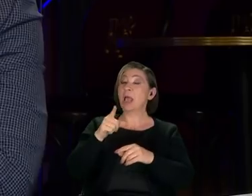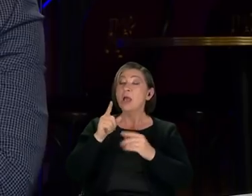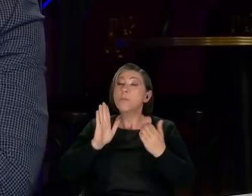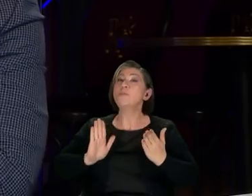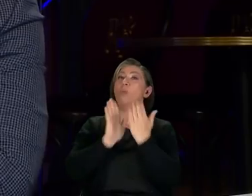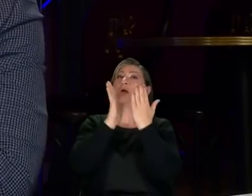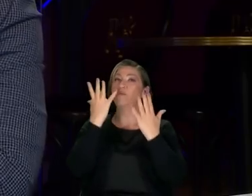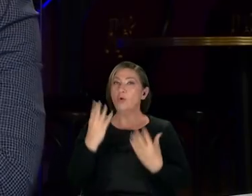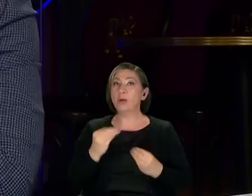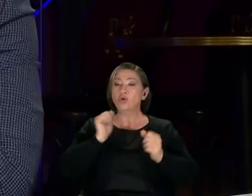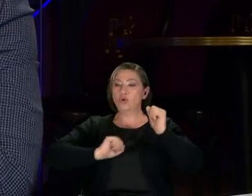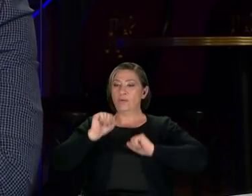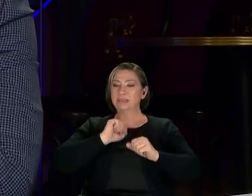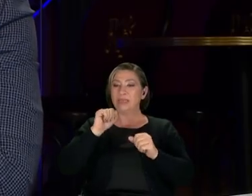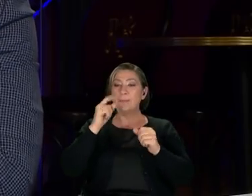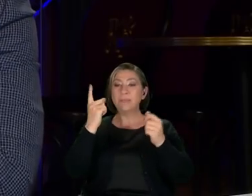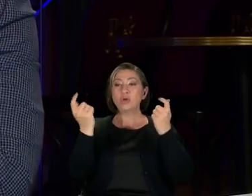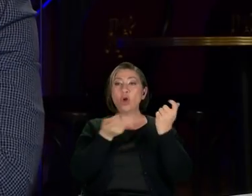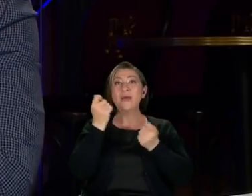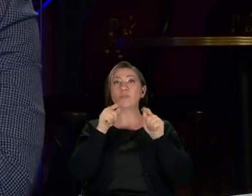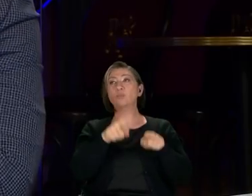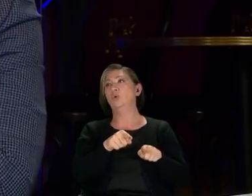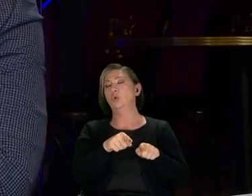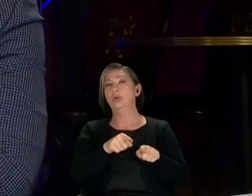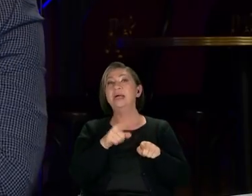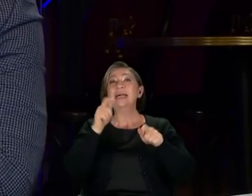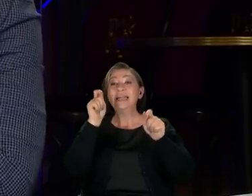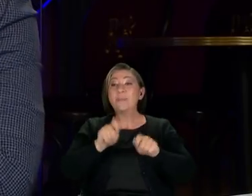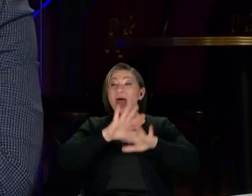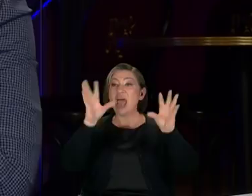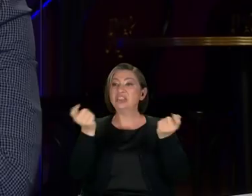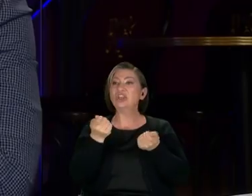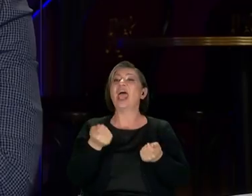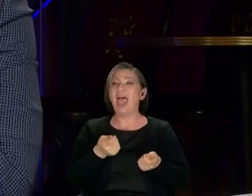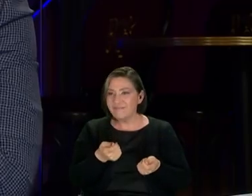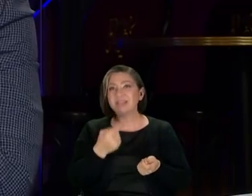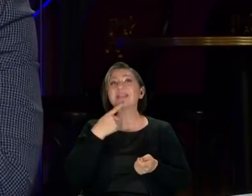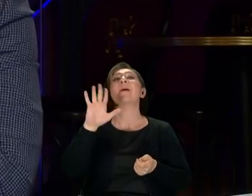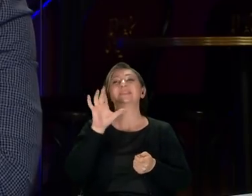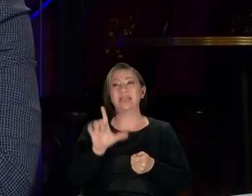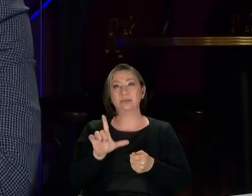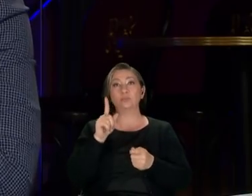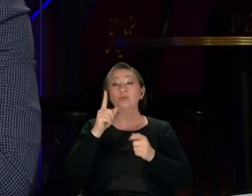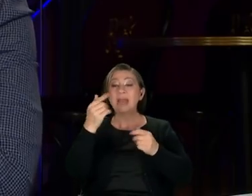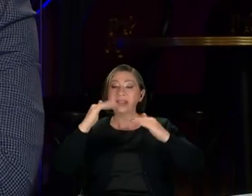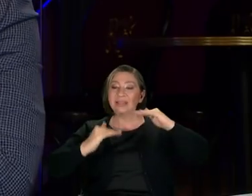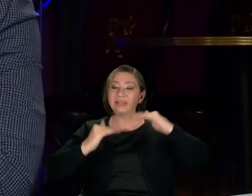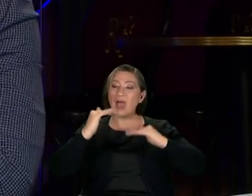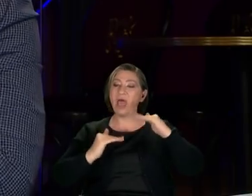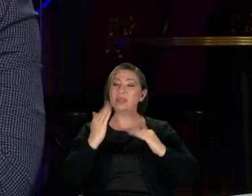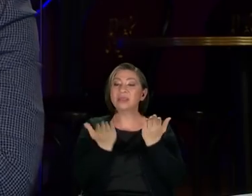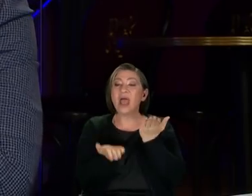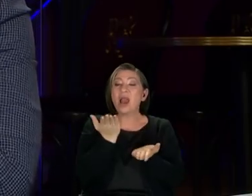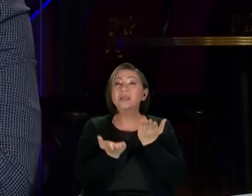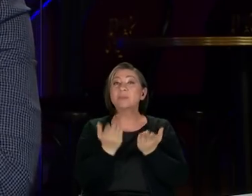muhalif olmak, yani üniversitelerin bir yerde görevi de bu şekilde. Yapılan her işe evet dememesi gerekiyor. Bunun bir ölçüsü